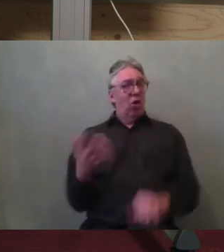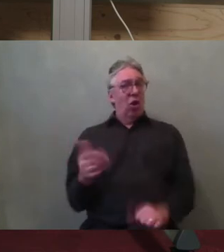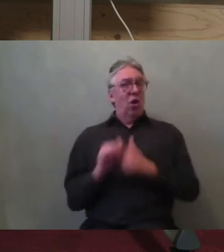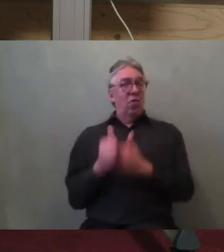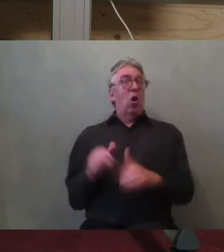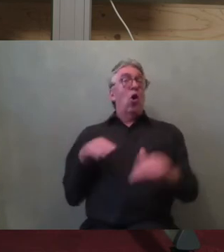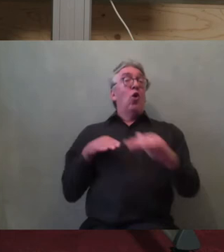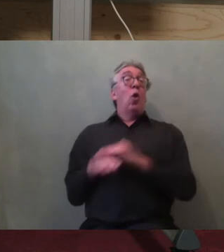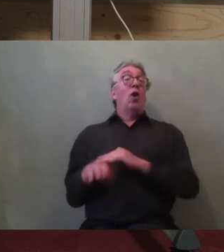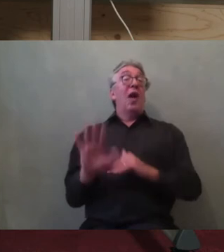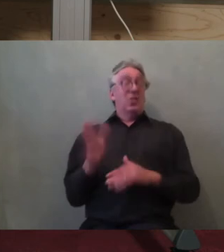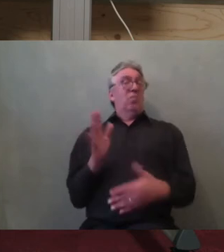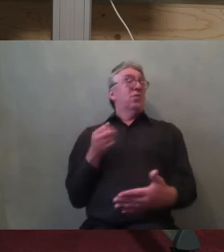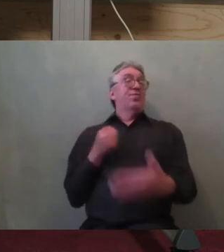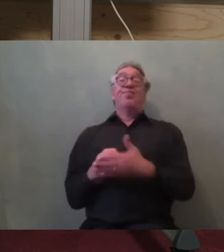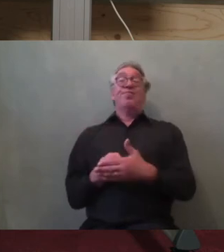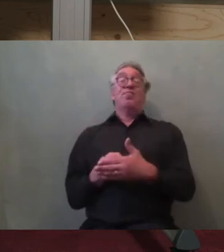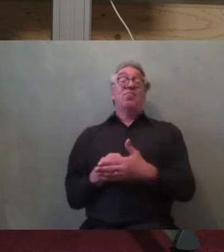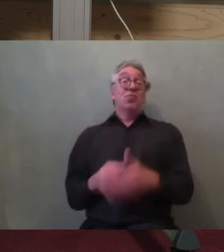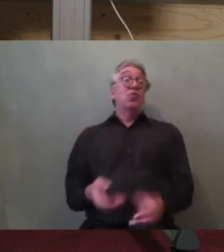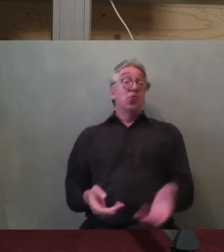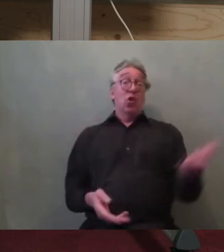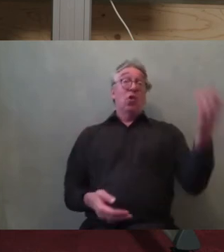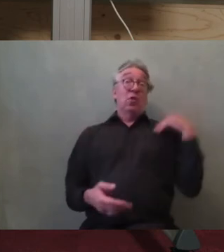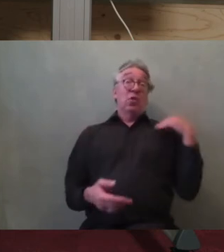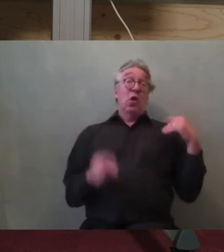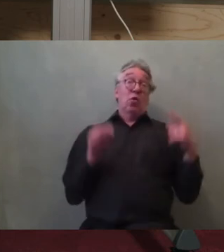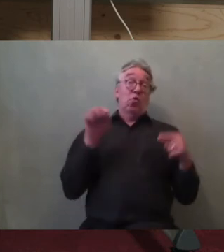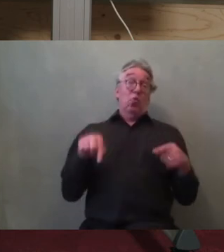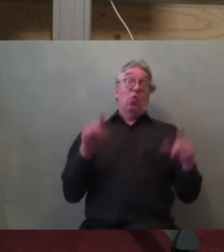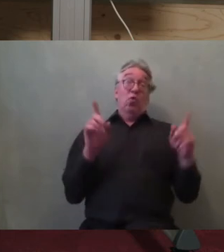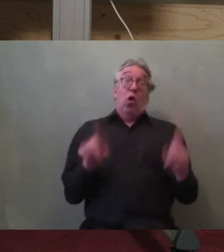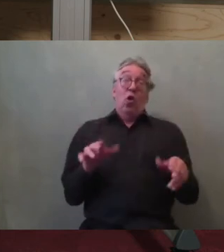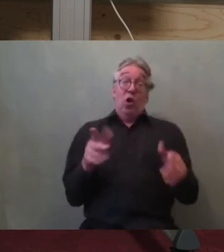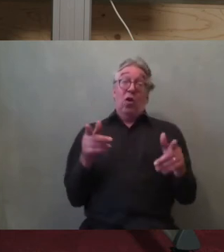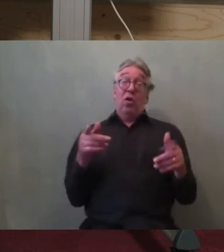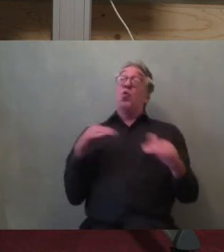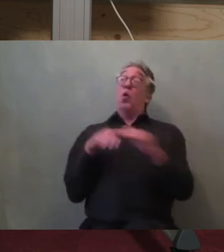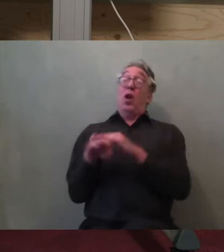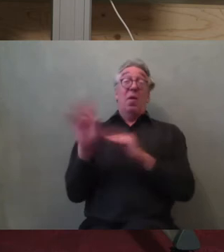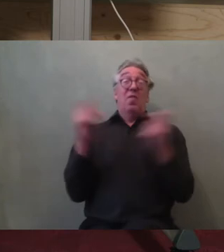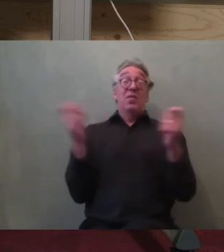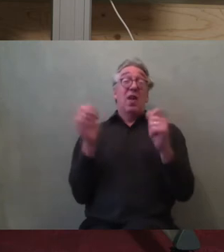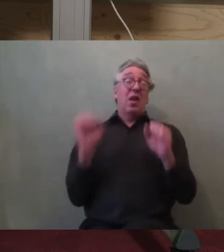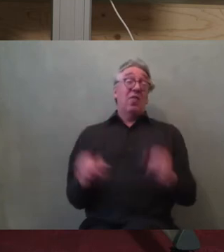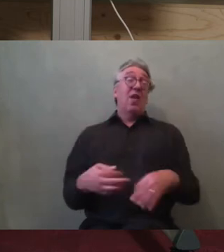is. Er was en er is veel te verbeteren aan de toegankelijkheid bij festivals.